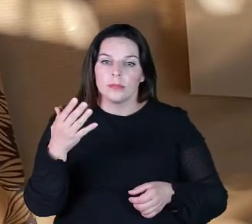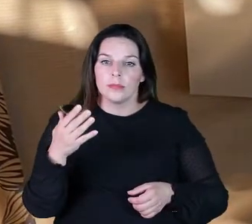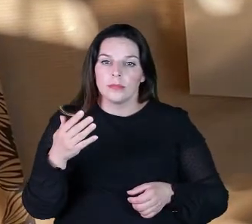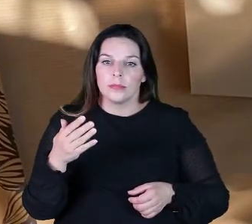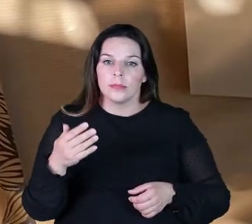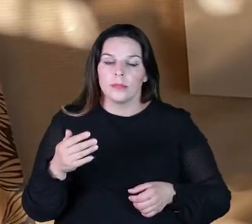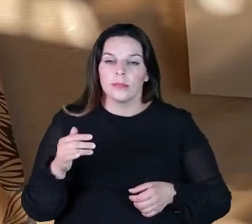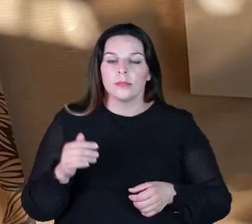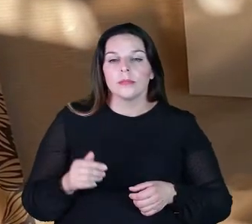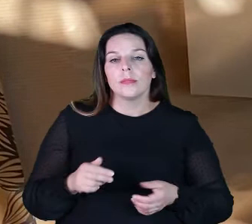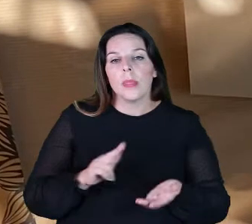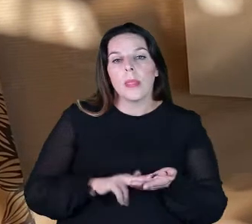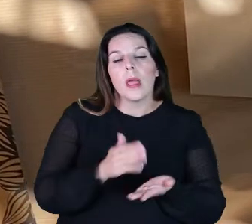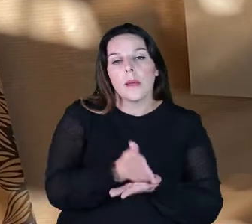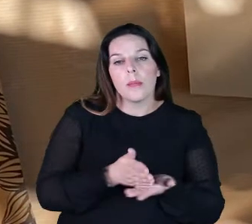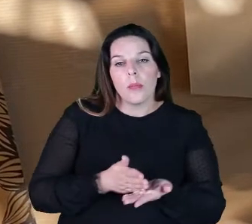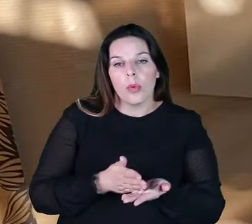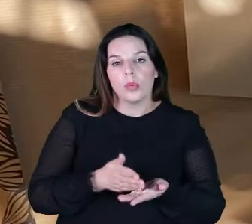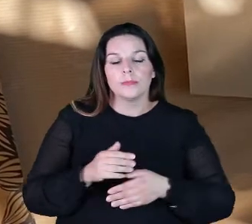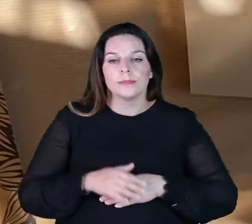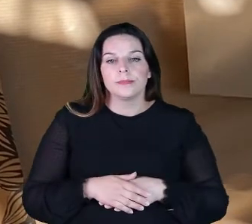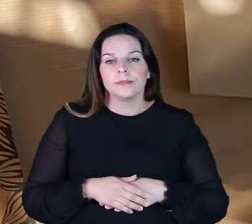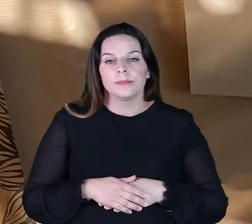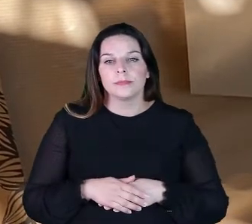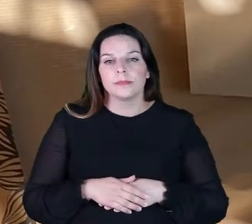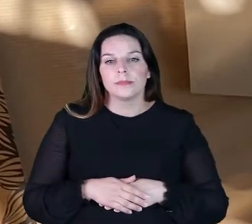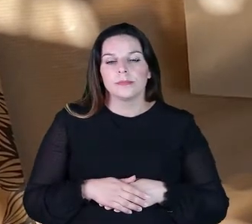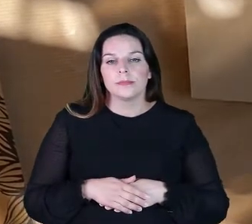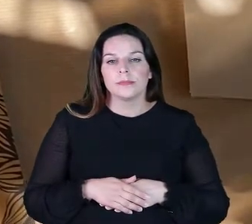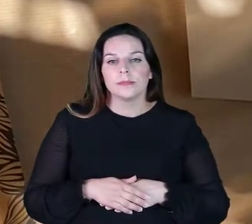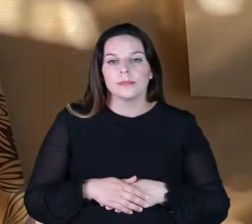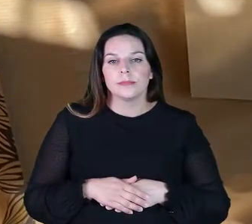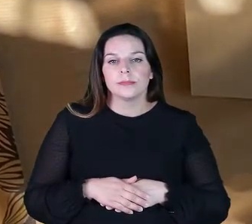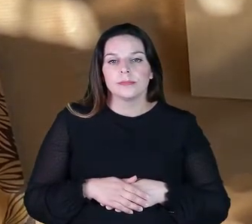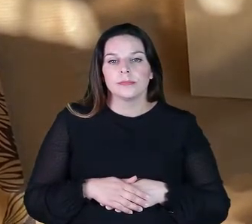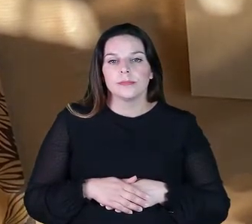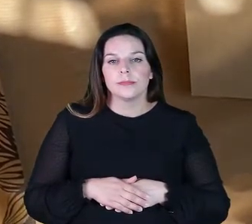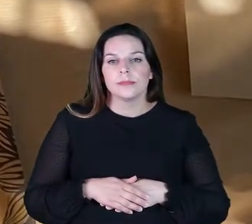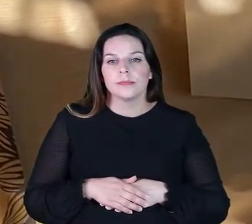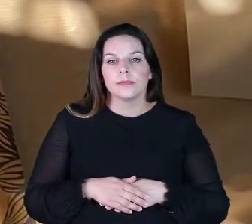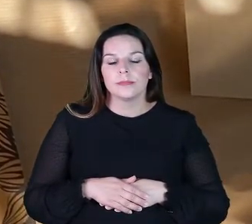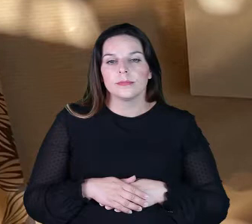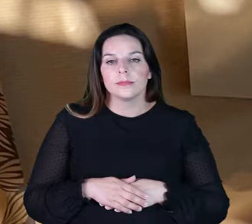wzdłuż na pół. Może być na pół, może być troszeczkę mniej.